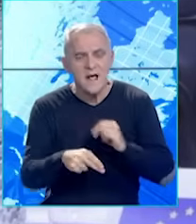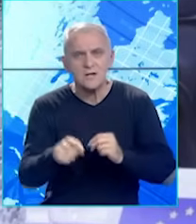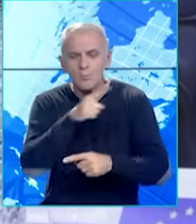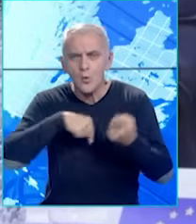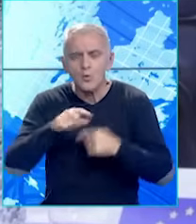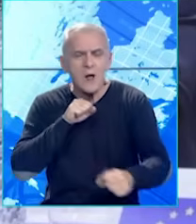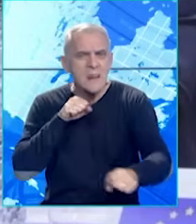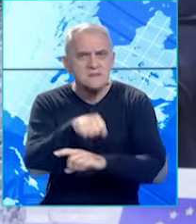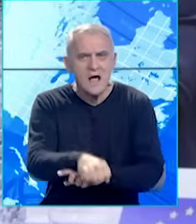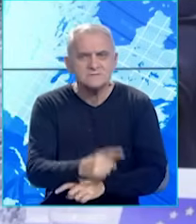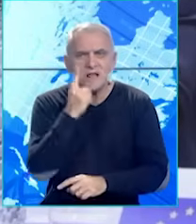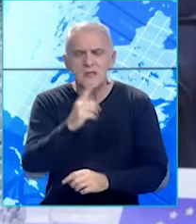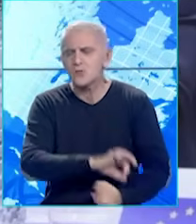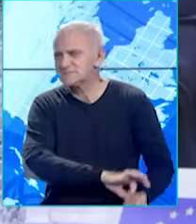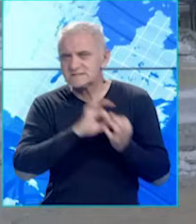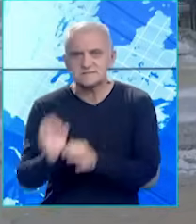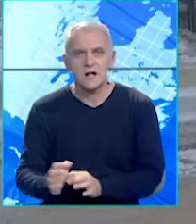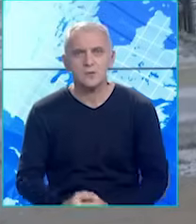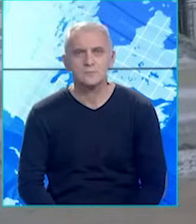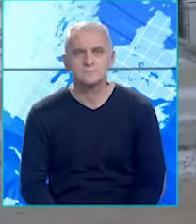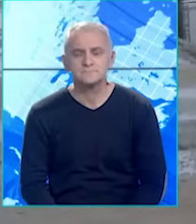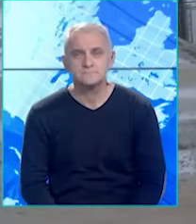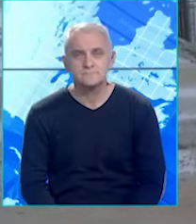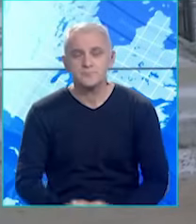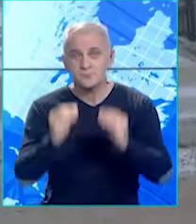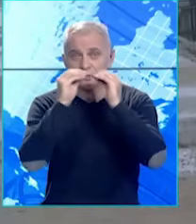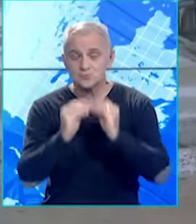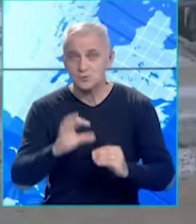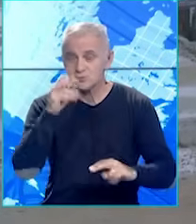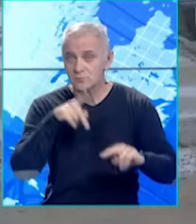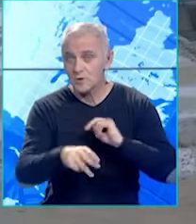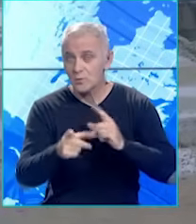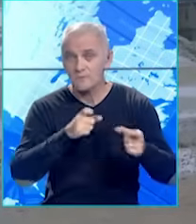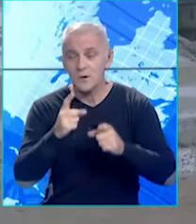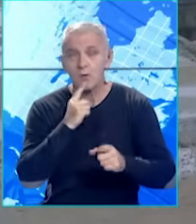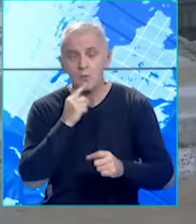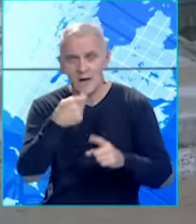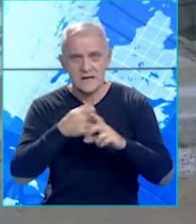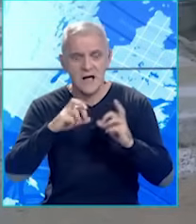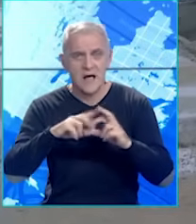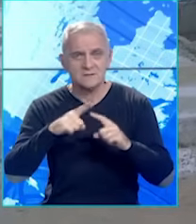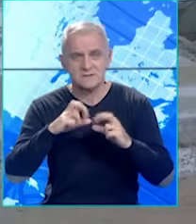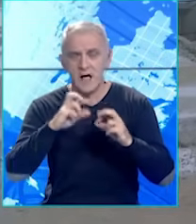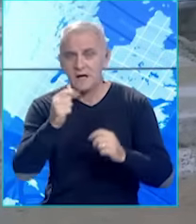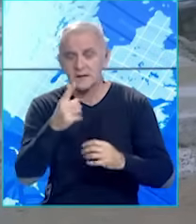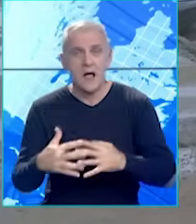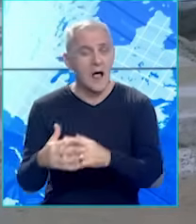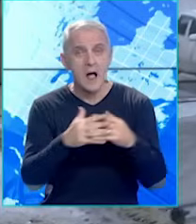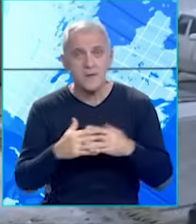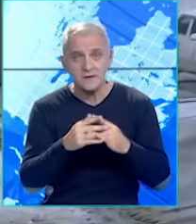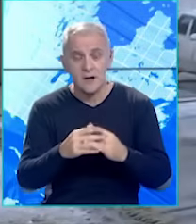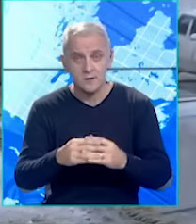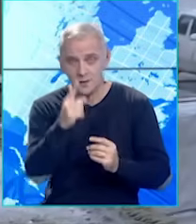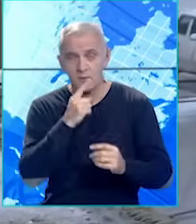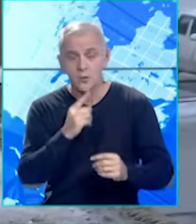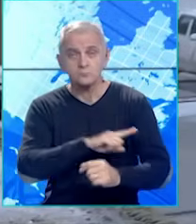krug nasilja jednom zauvijek. Sporazum o prekidu vatre kojem je posredovao Katar uz pomoć Sjedinjenih Država, koje je